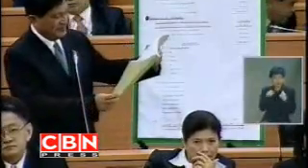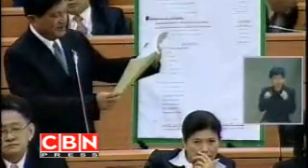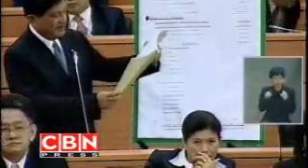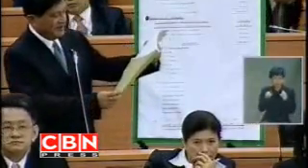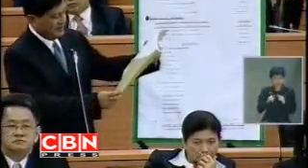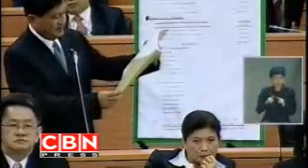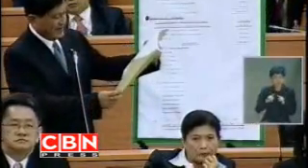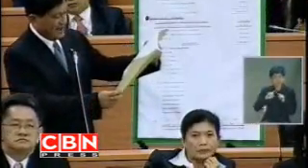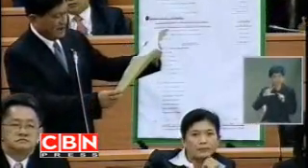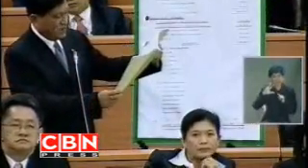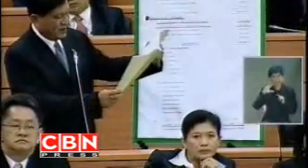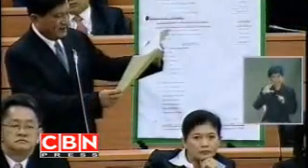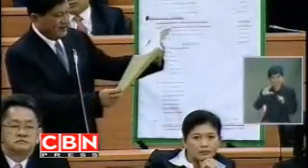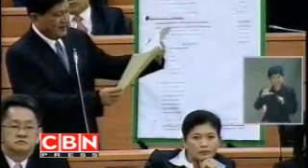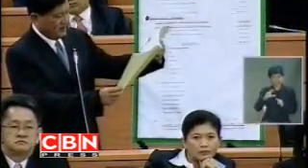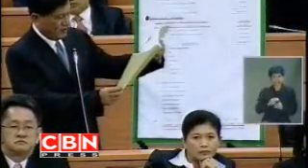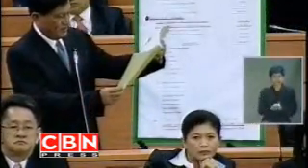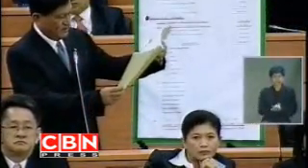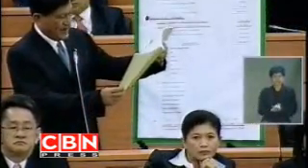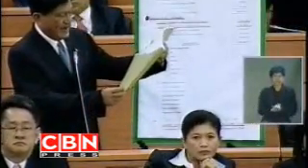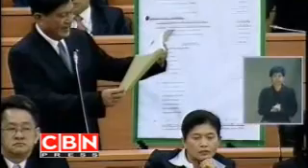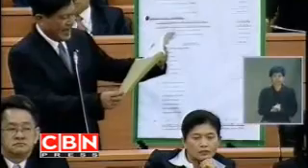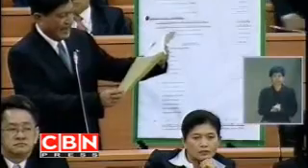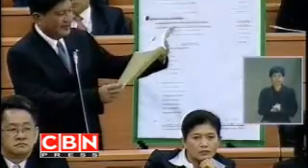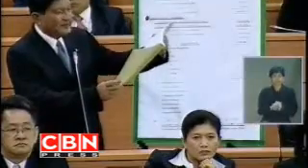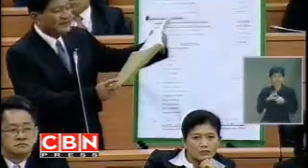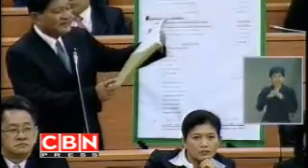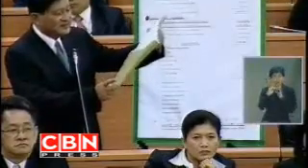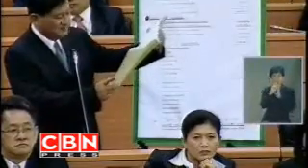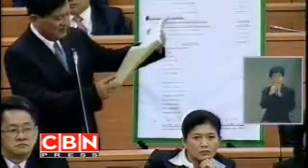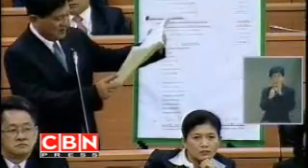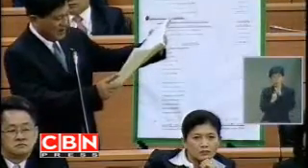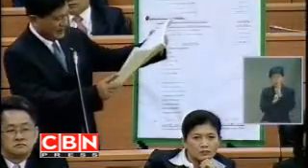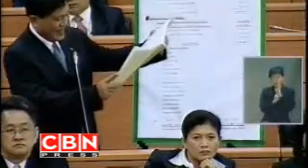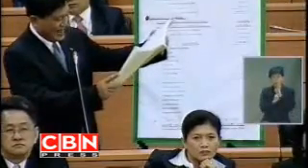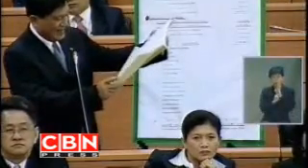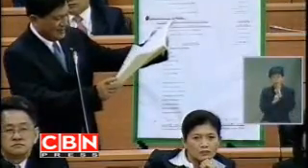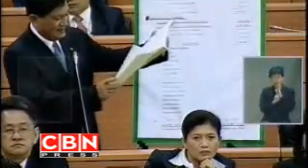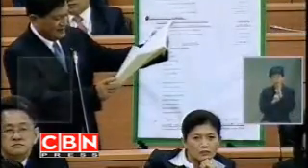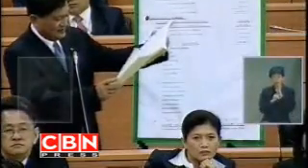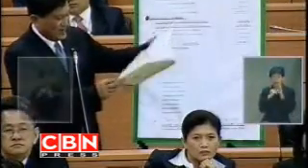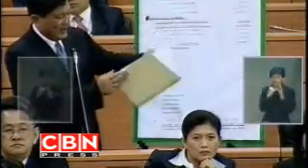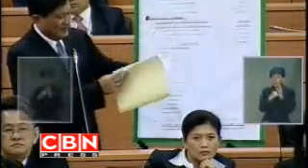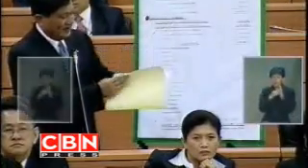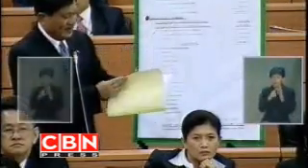ามตามประมวลกฎหมายอาญามาตรา